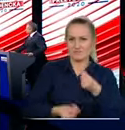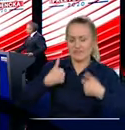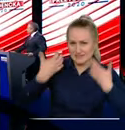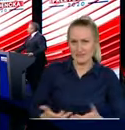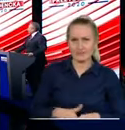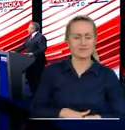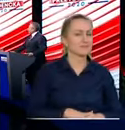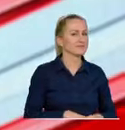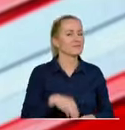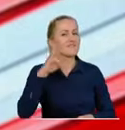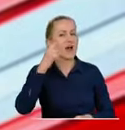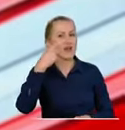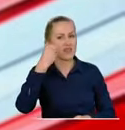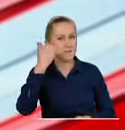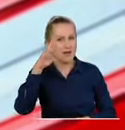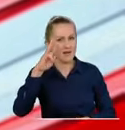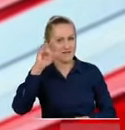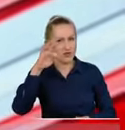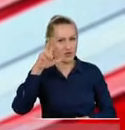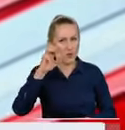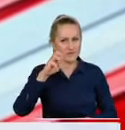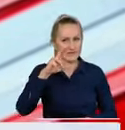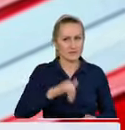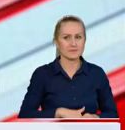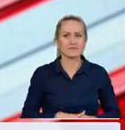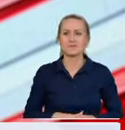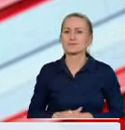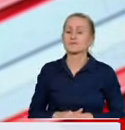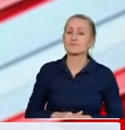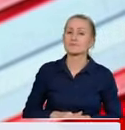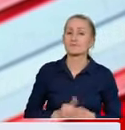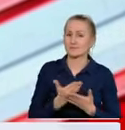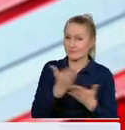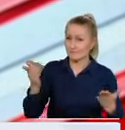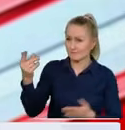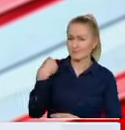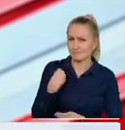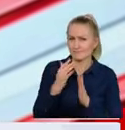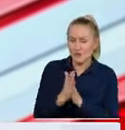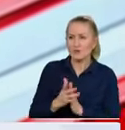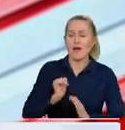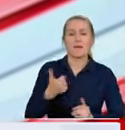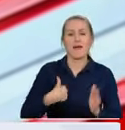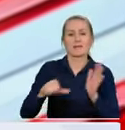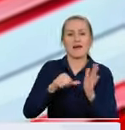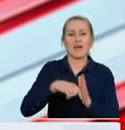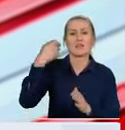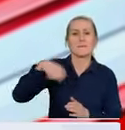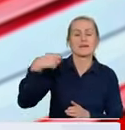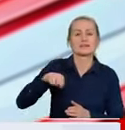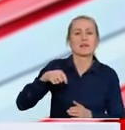Witkowski. Panie i panowie, poproszono mnie, żebym startował na urząd prezydenta. Prosili mnie o to